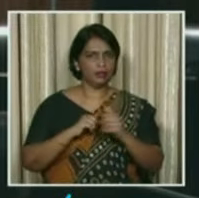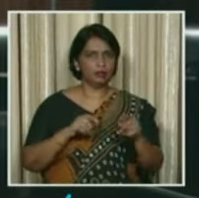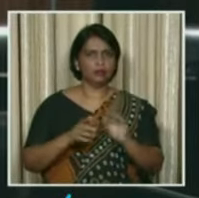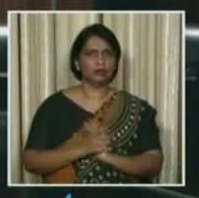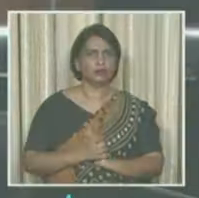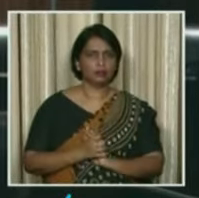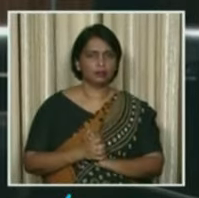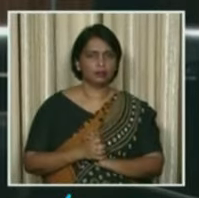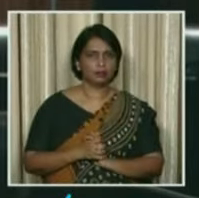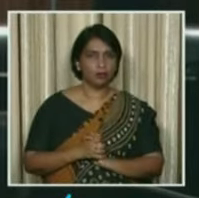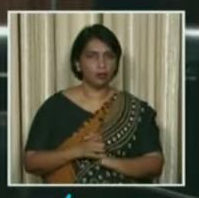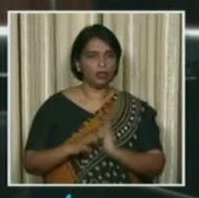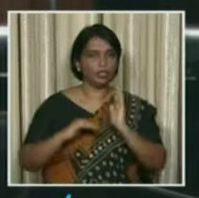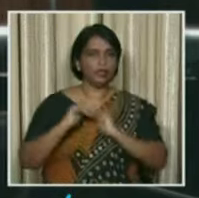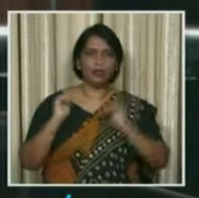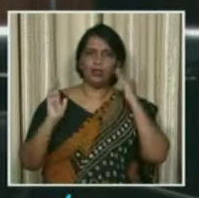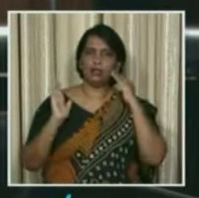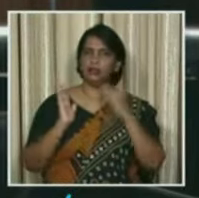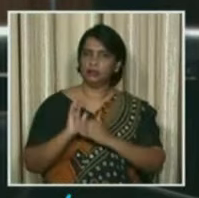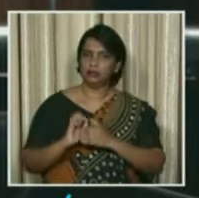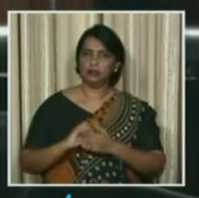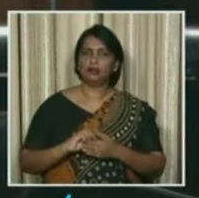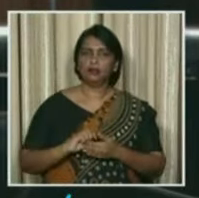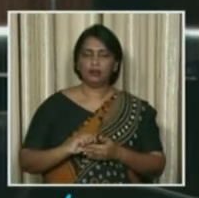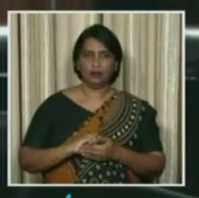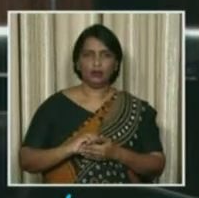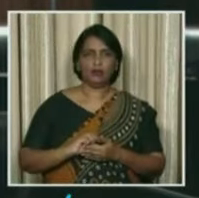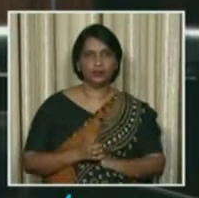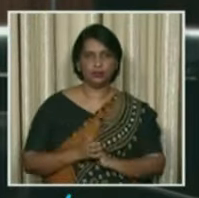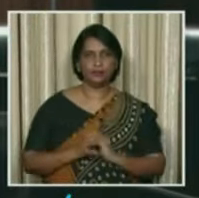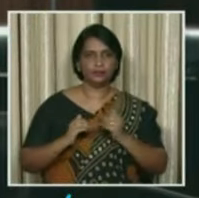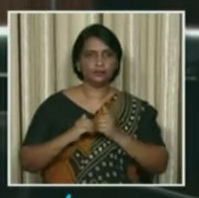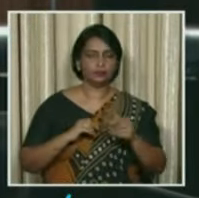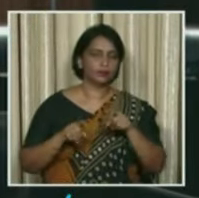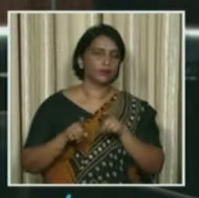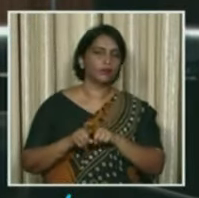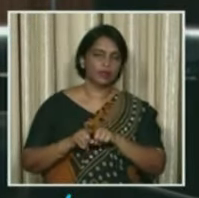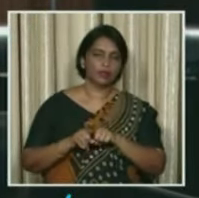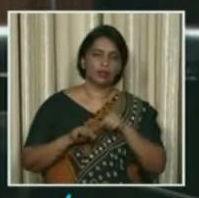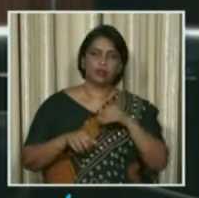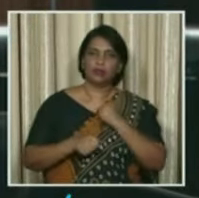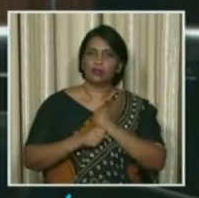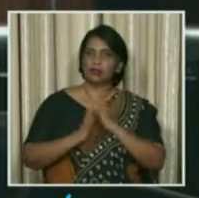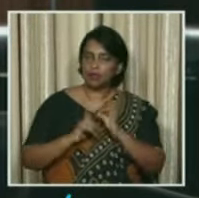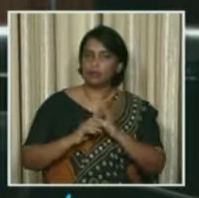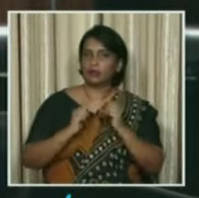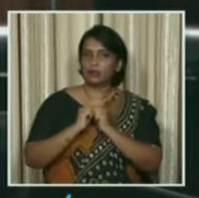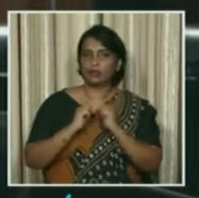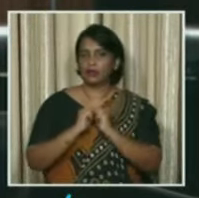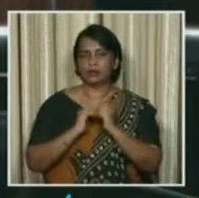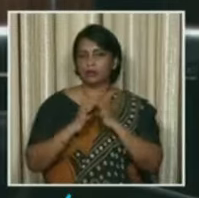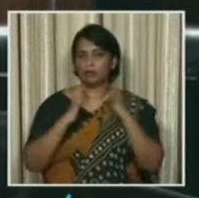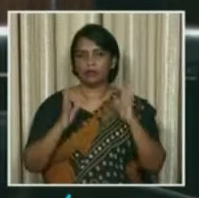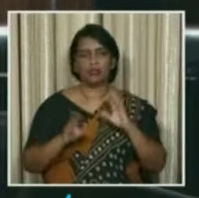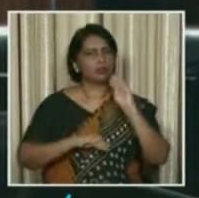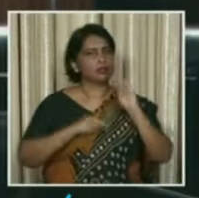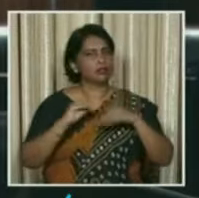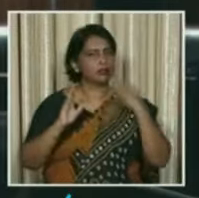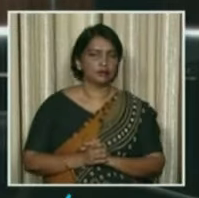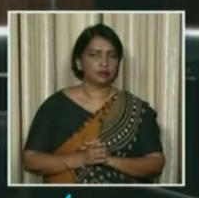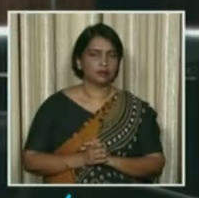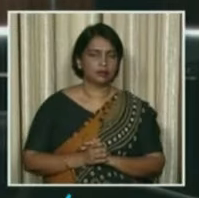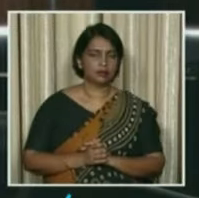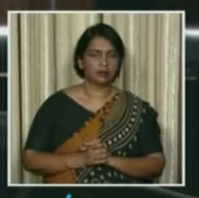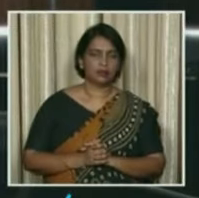සමහරක් වෙලාවට නෑ, අඩුම ගානේ රාජ්‍ය ඇමතිවරයෙක්වත් නෑ මේකට උත්තර දෙන්න. ගොඩක් රාජ්‍ය ඇමතිවරු කරන වැඩක් නෑ. වරප්‍රසාද ටික ගන්නවාට